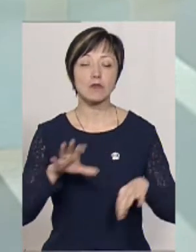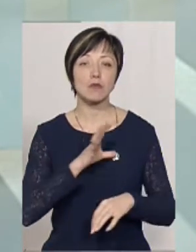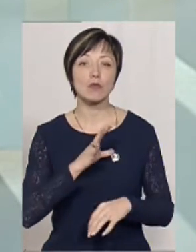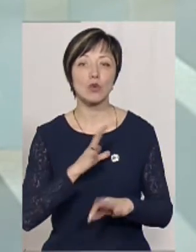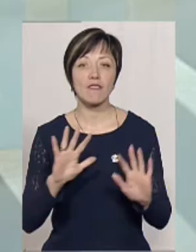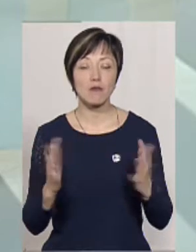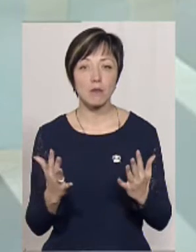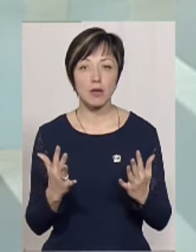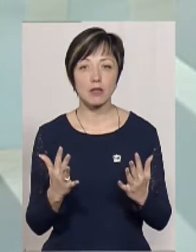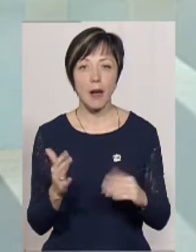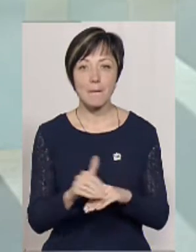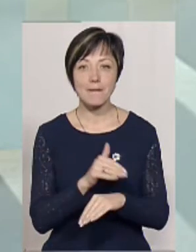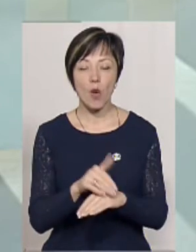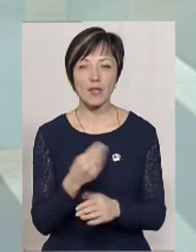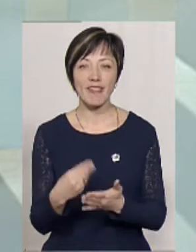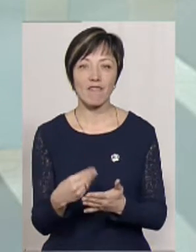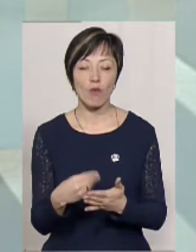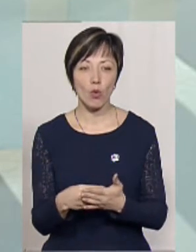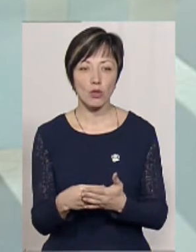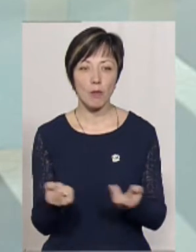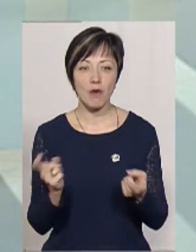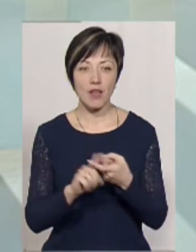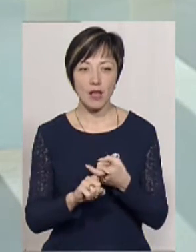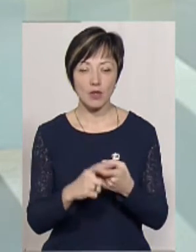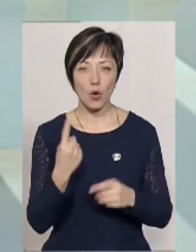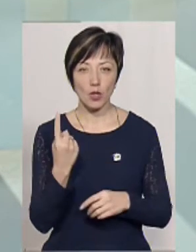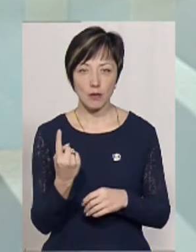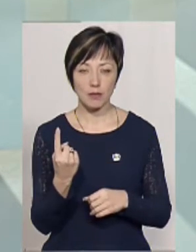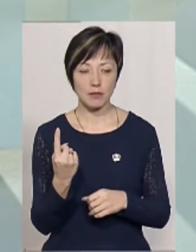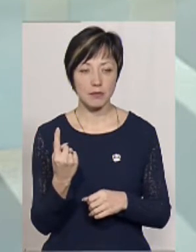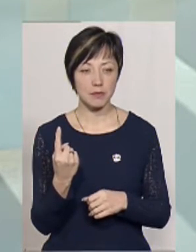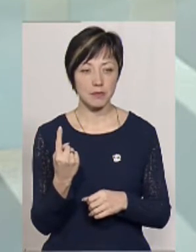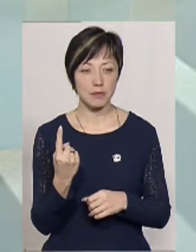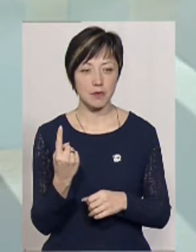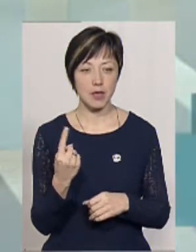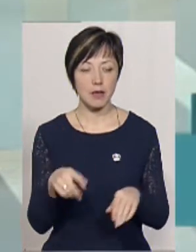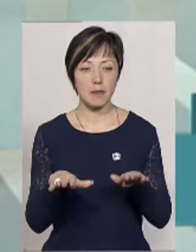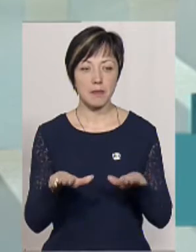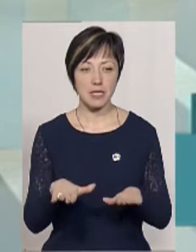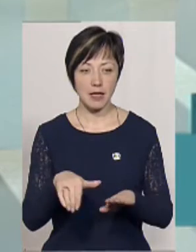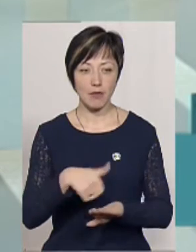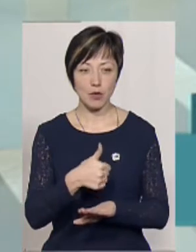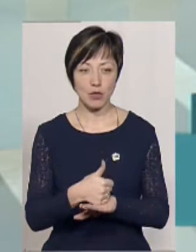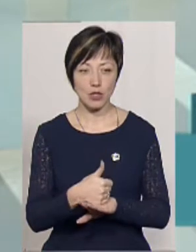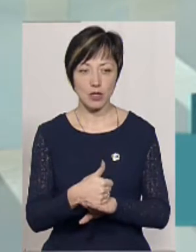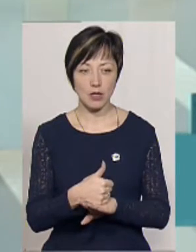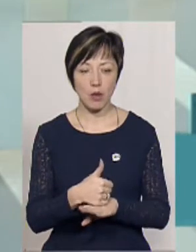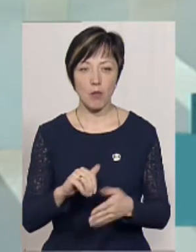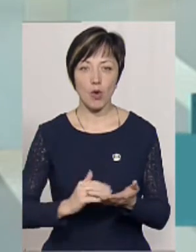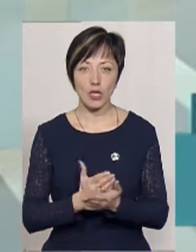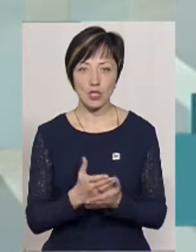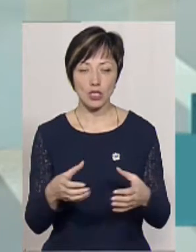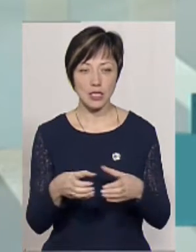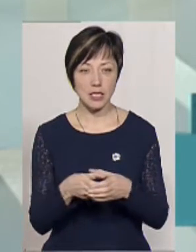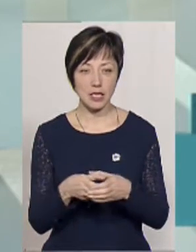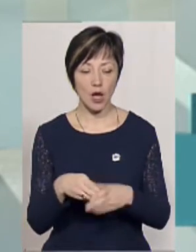що благодійний фонд, пов'язаний з одним з місцевим очільником одної політичної